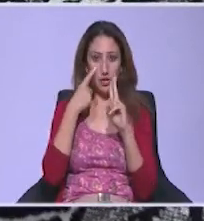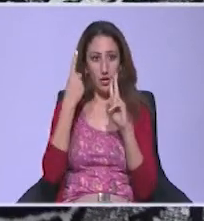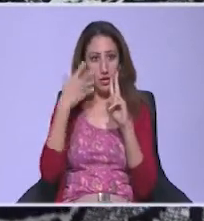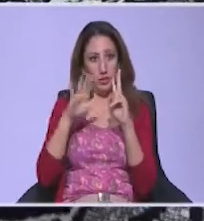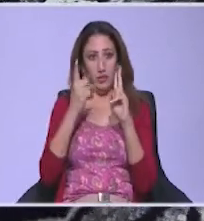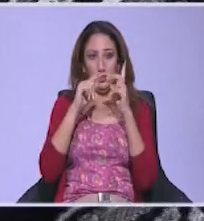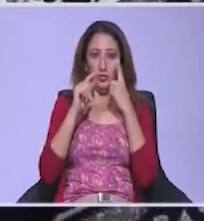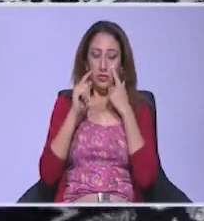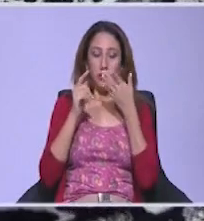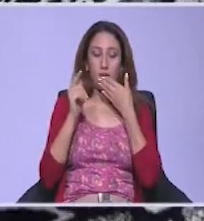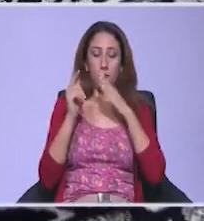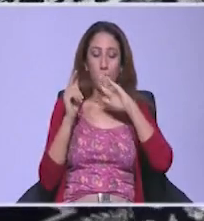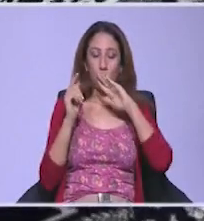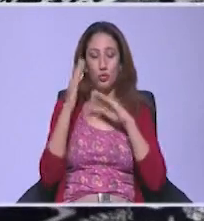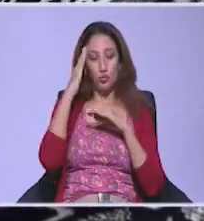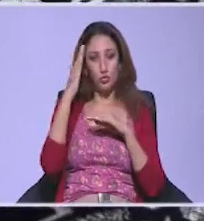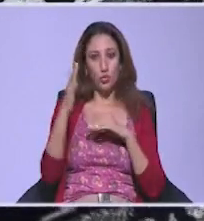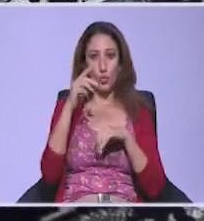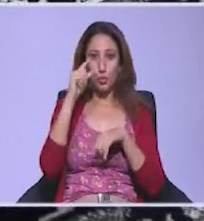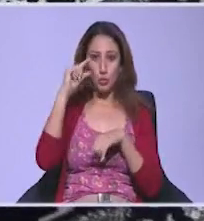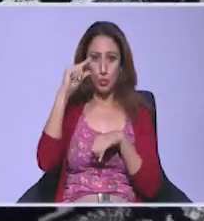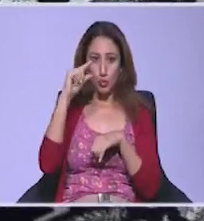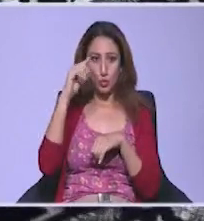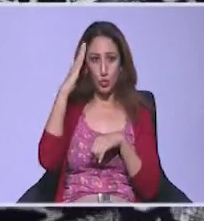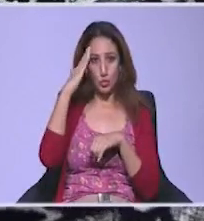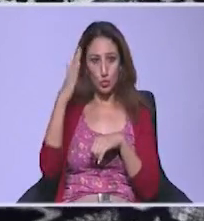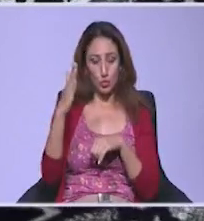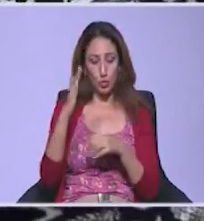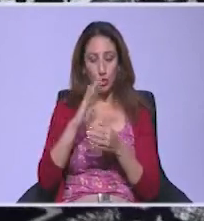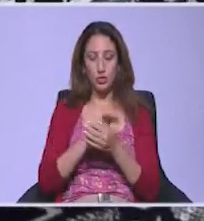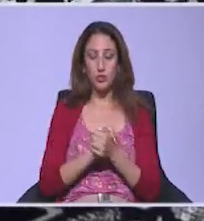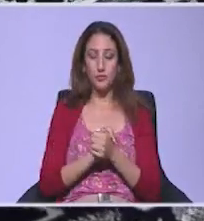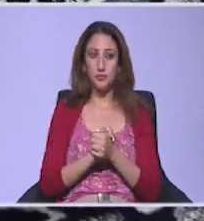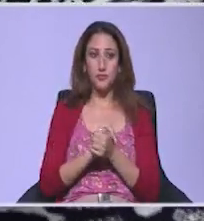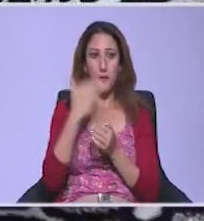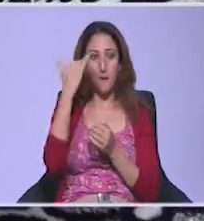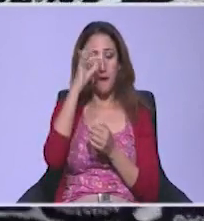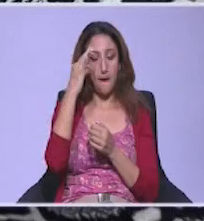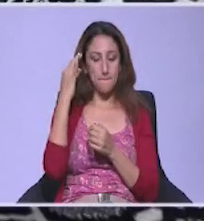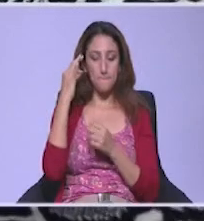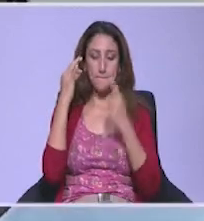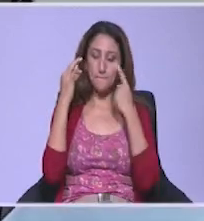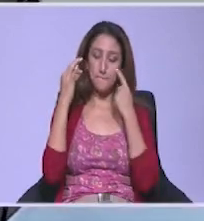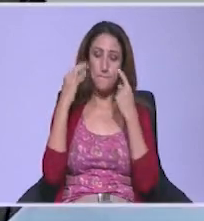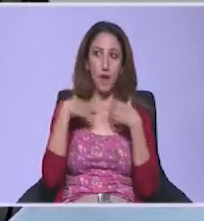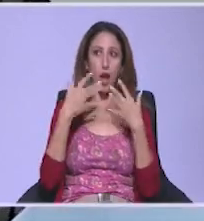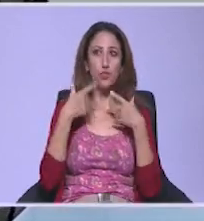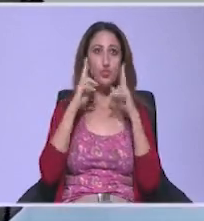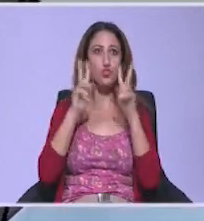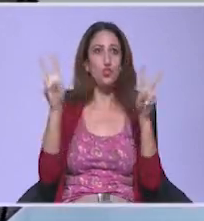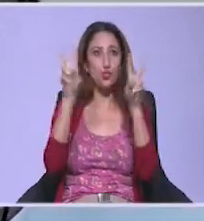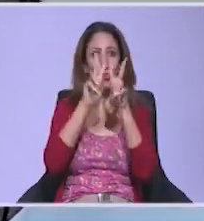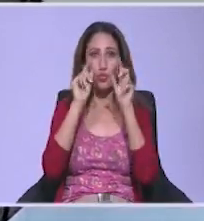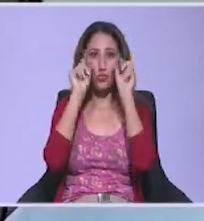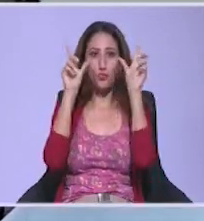والحمد لله والبركة في الدكتور عبد الرازق علي عبد الرازق إن هو عمل العملية الثانية عشان أشوف الدنيا. وإذا أنا